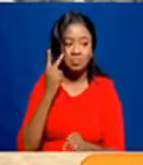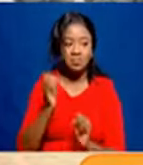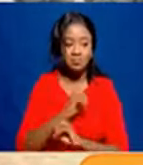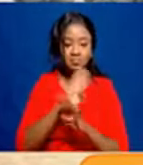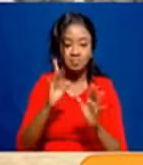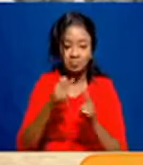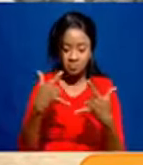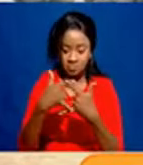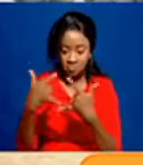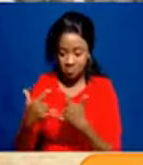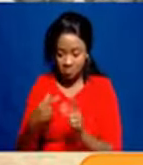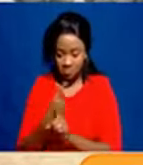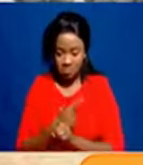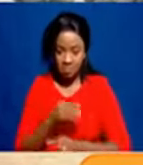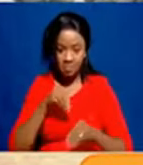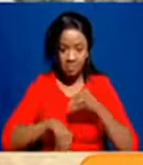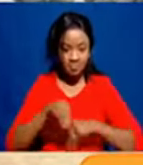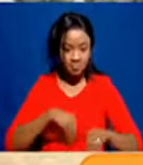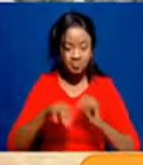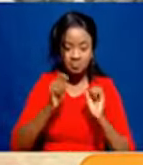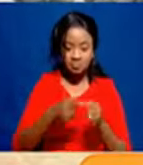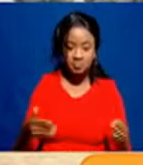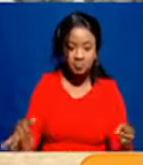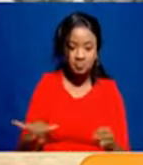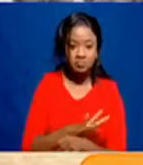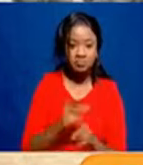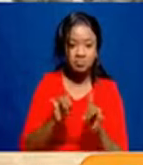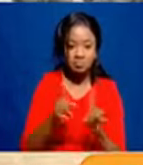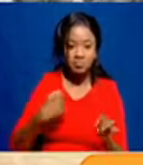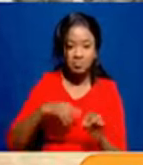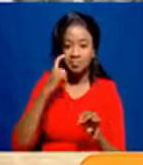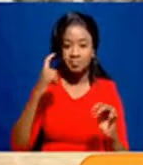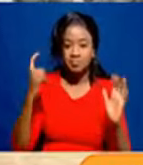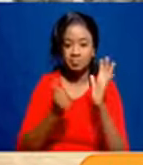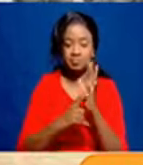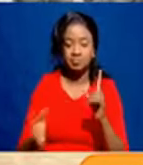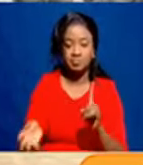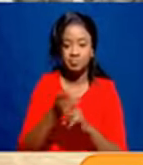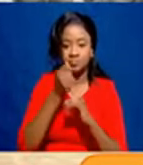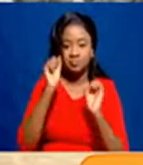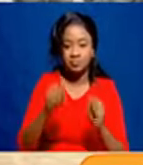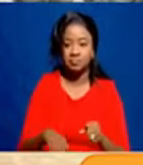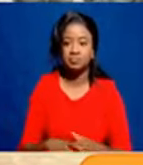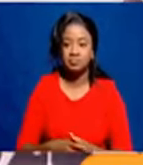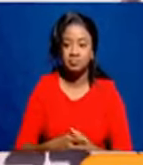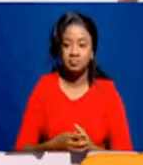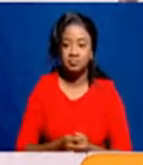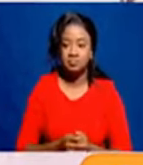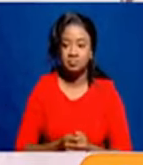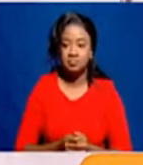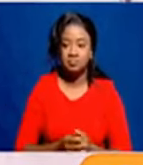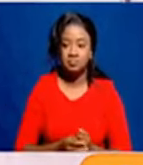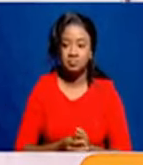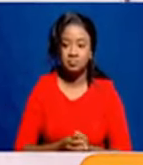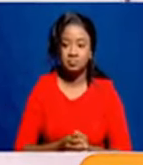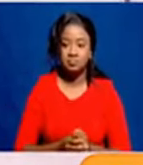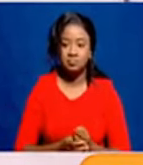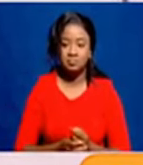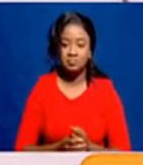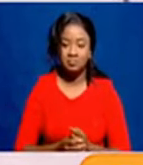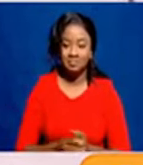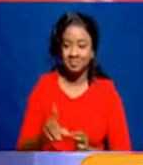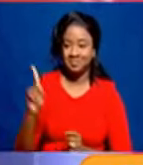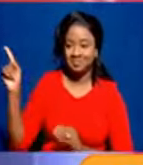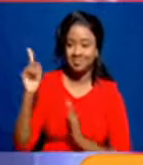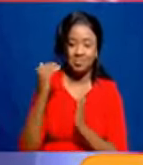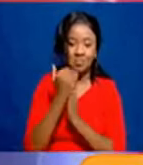zile mwanya na pia tuweze kurealize ile potential yenye tuko naye kama county. Mpango huo wa SuperPay